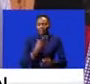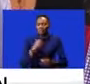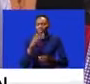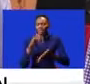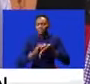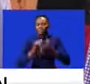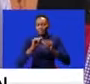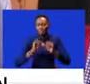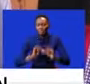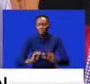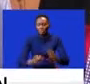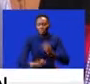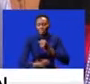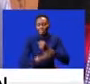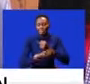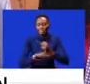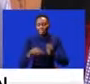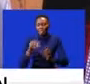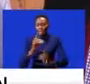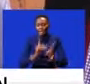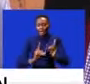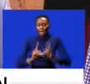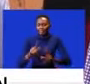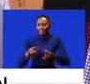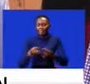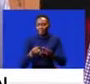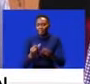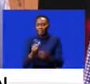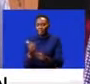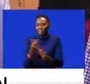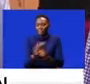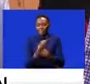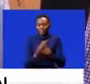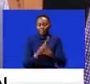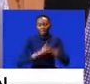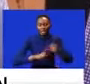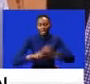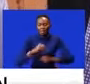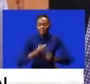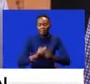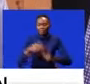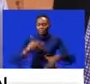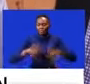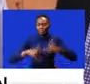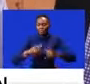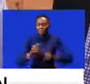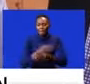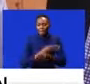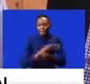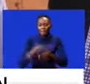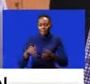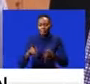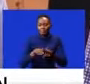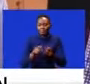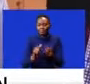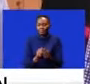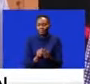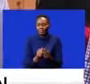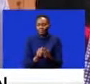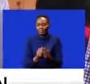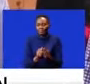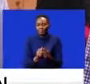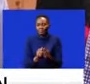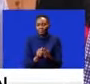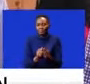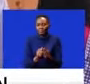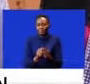wabiro endelea support jo drama gi jo co-curricular activities duto moting'o sports toting'o music toting'o science engineering fair koro wabiro